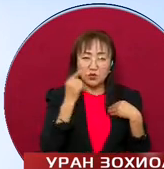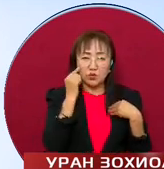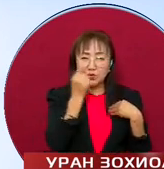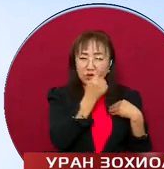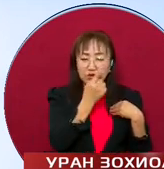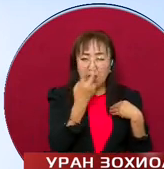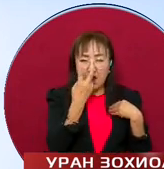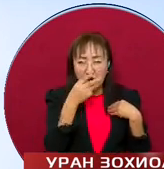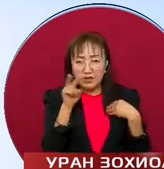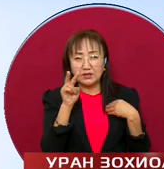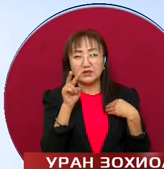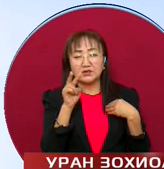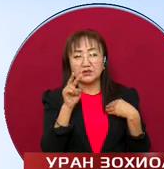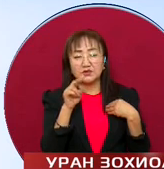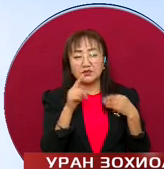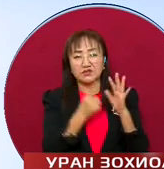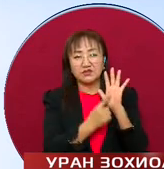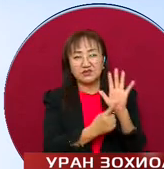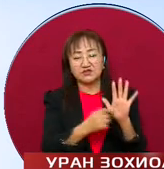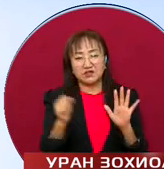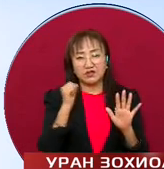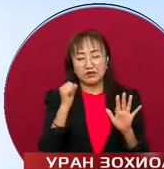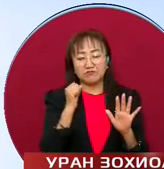дүрсэлж чаддгаараа чухал үүрэгтэй.